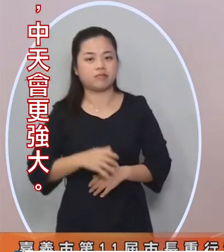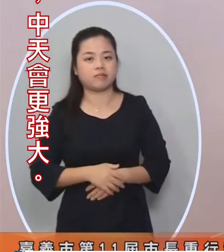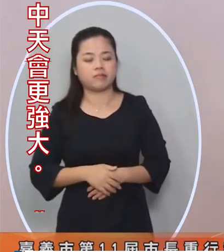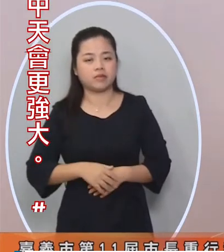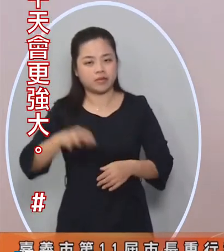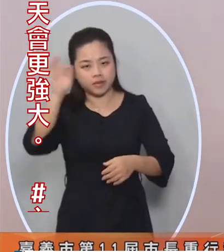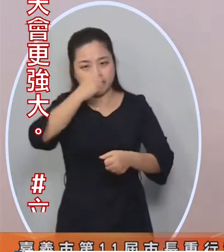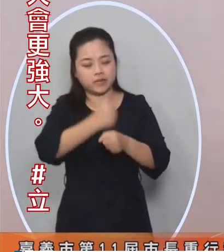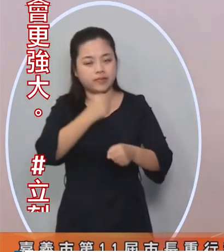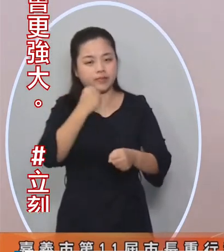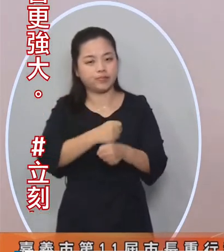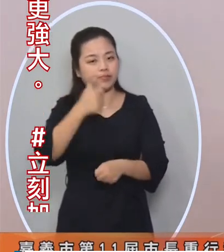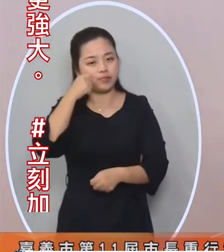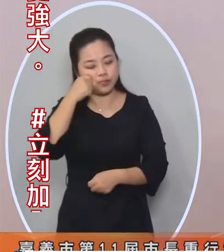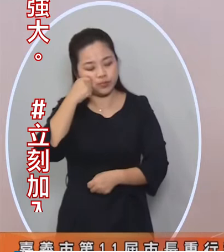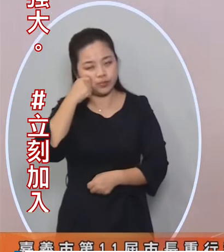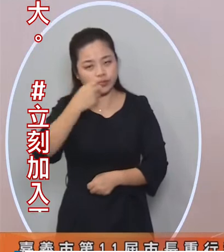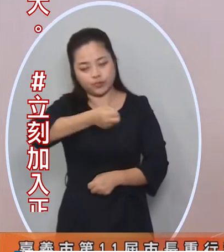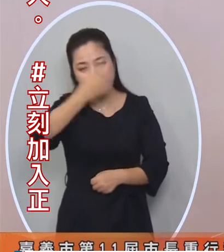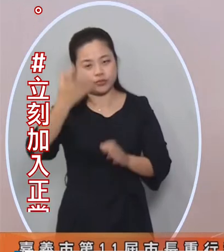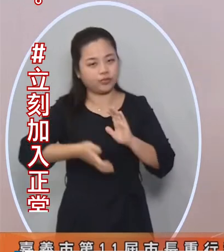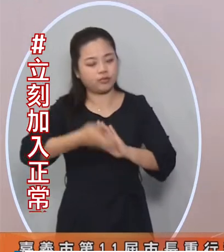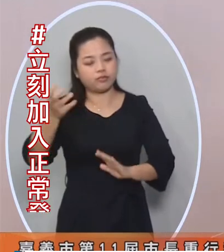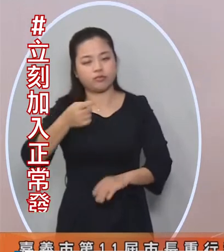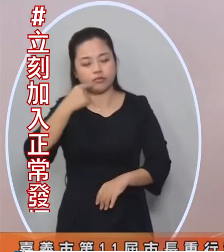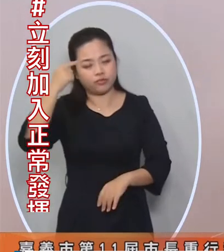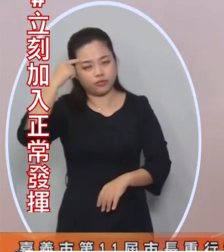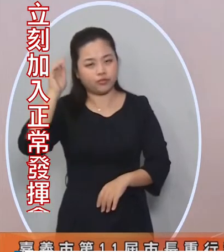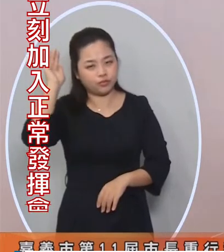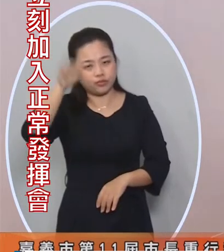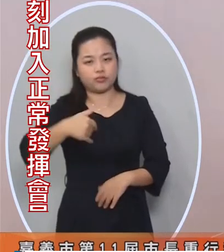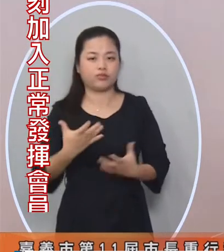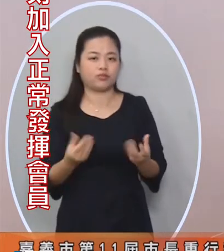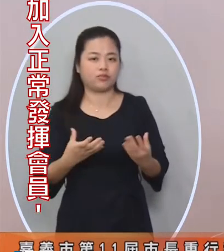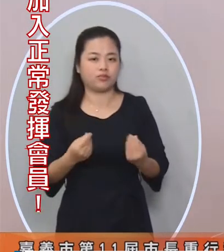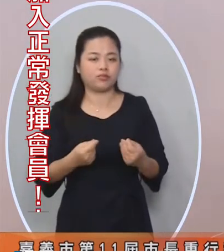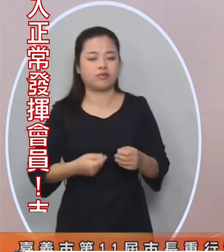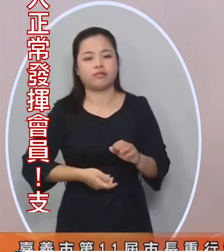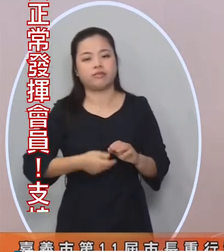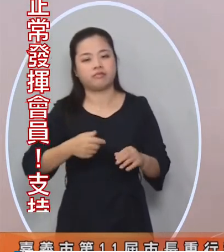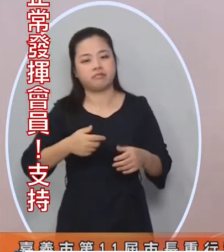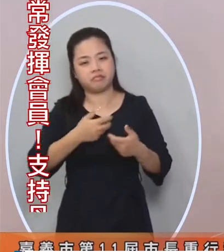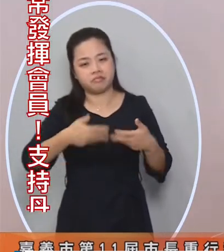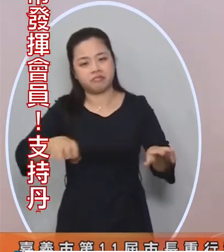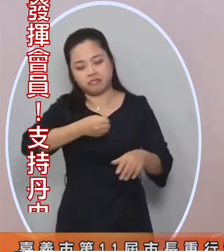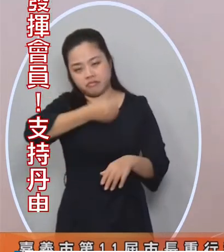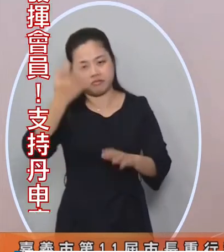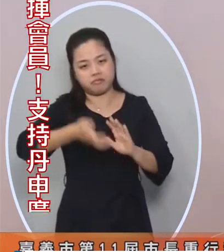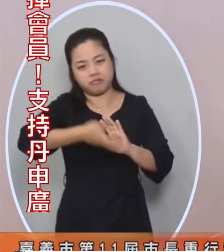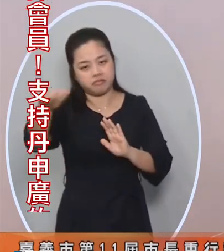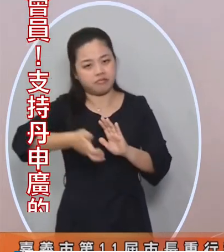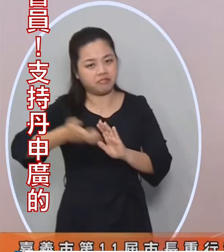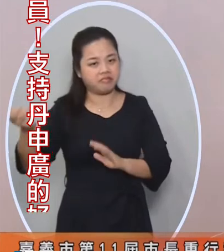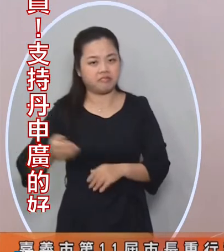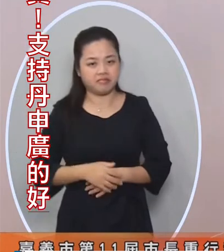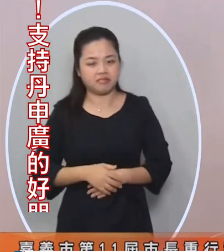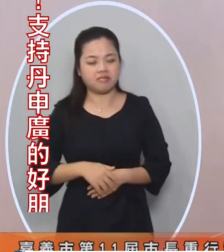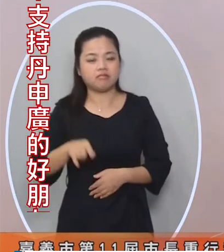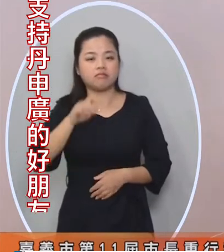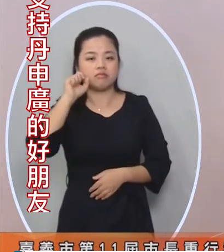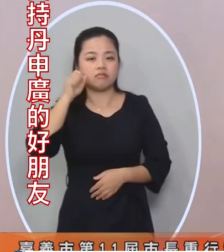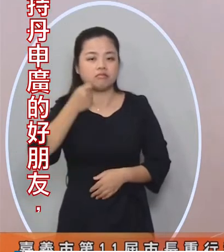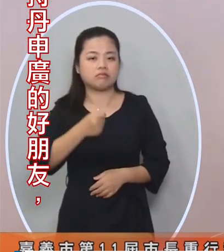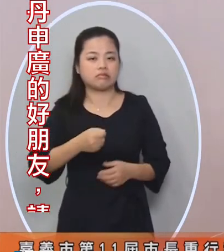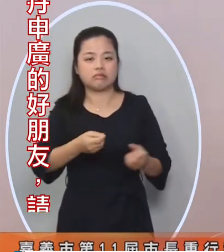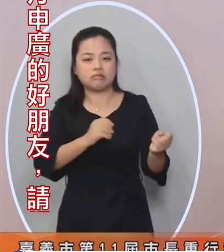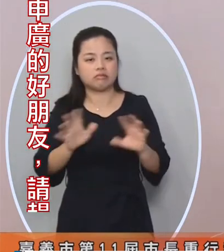头路，因伫嘉义哦，感觉讲我无未来，所以就纷纷离开嘉义市。这是咱嘉义人无法度接受